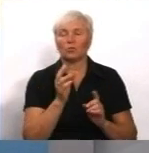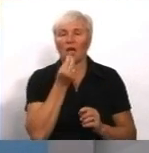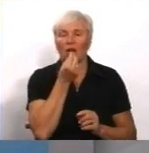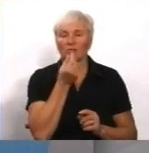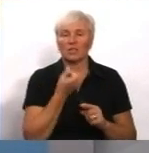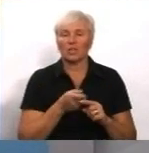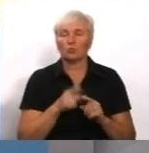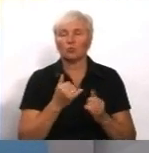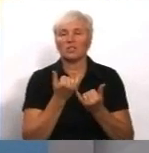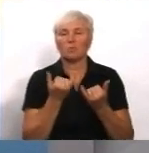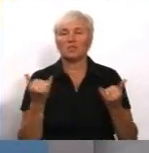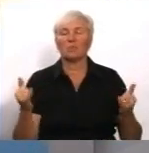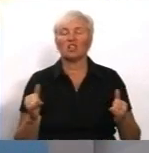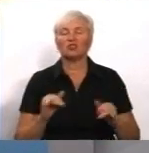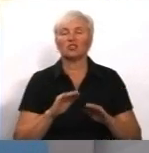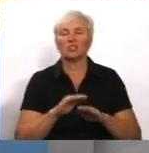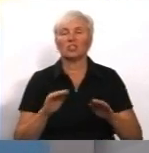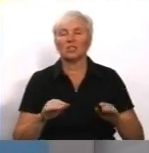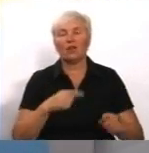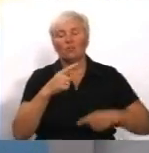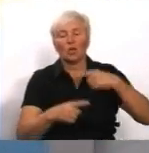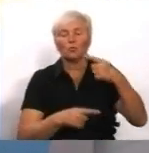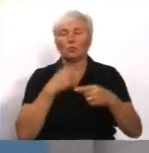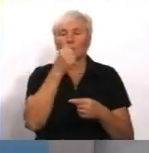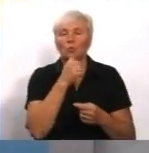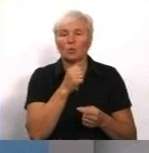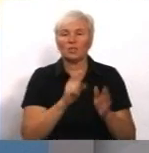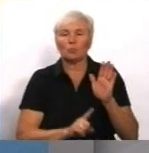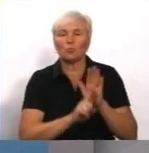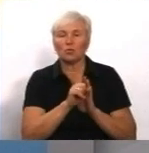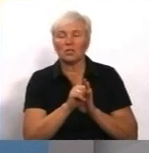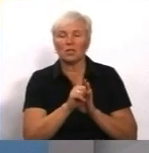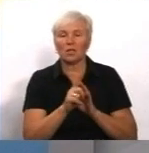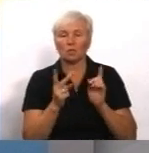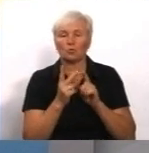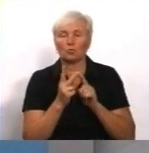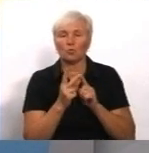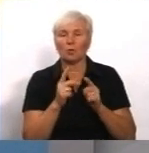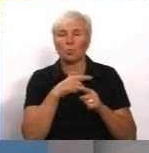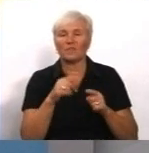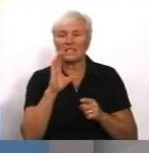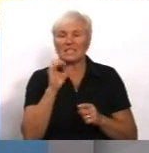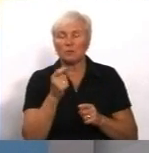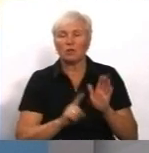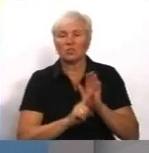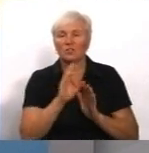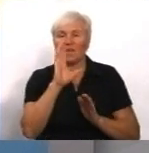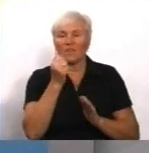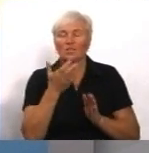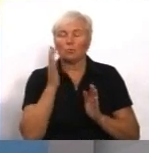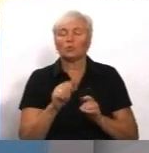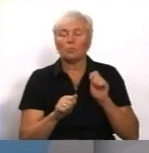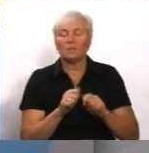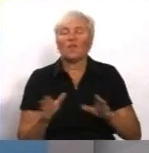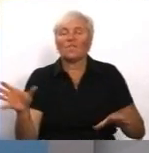забезпечені діти у наступного навчального року. Тобто ми, починаючи з другої половини серпня, в початку вересня будемо перевіряти всі